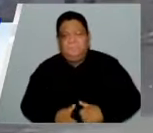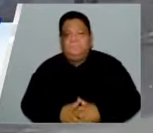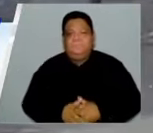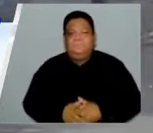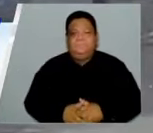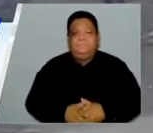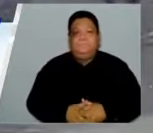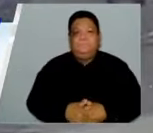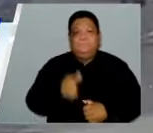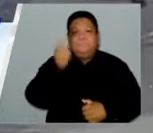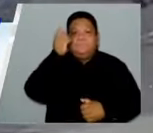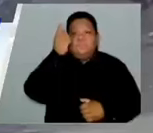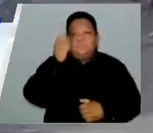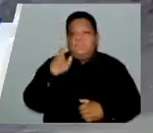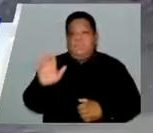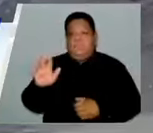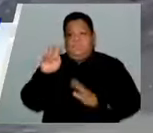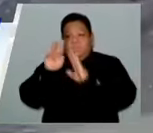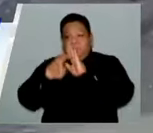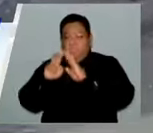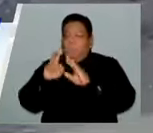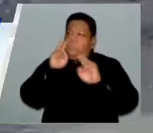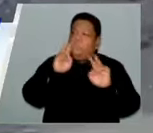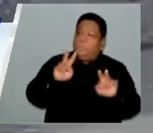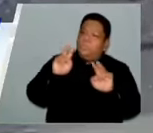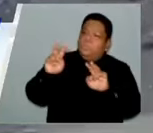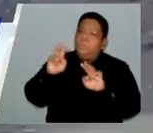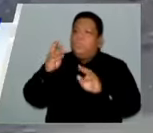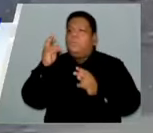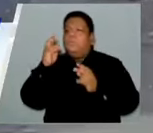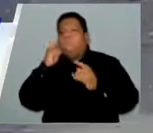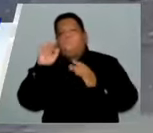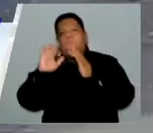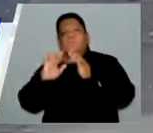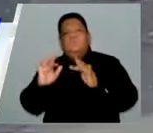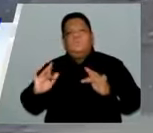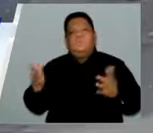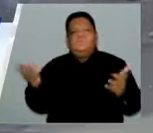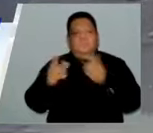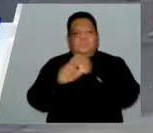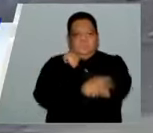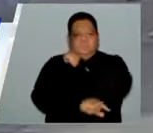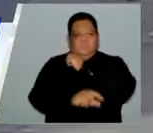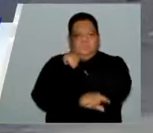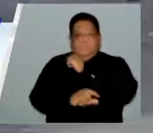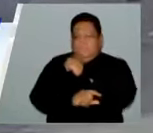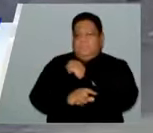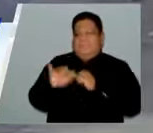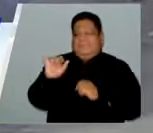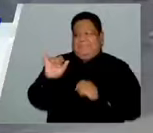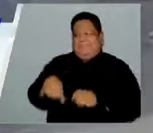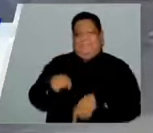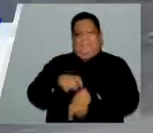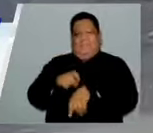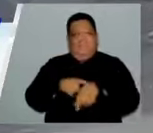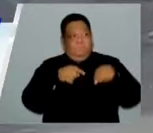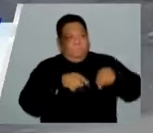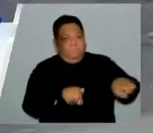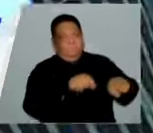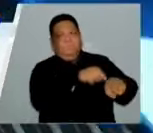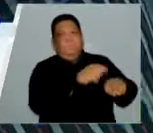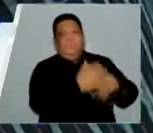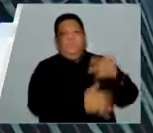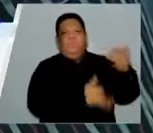Castro habang nanonood ng mga paghanda para sa pista sa Mulanay, Quezon. Nakuha umano ng mga oras na nasusunog ang modern jeepney sa